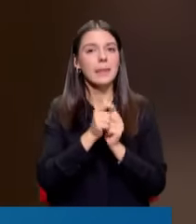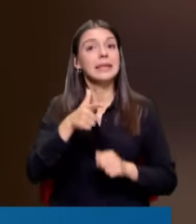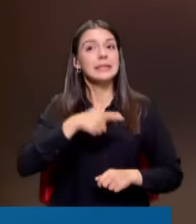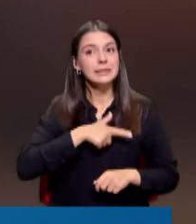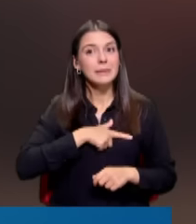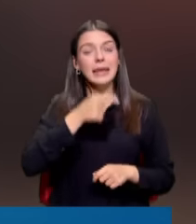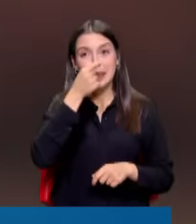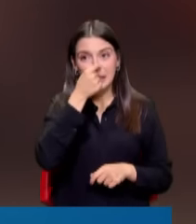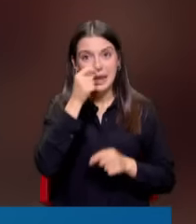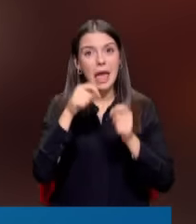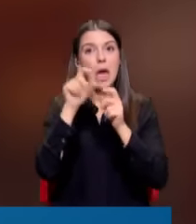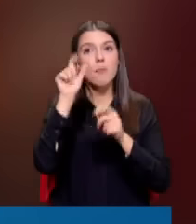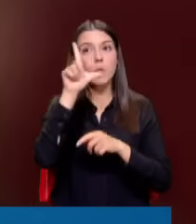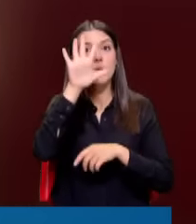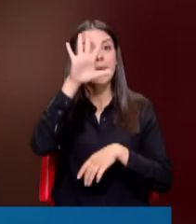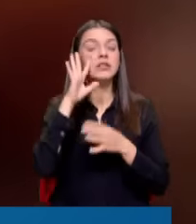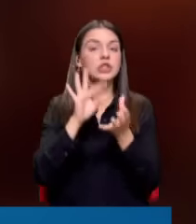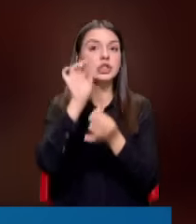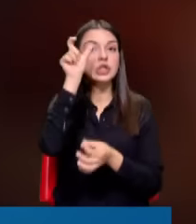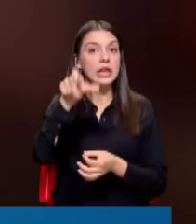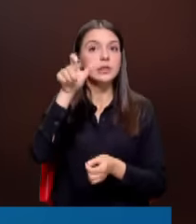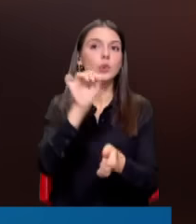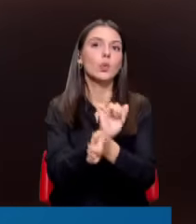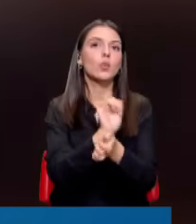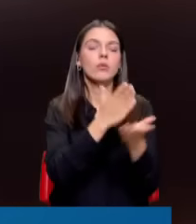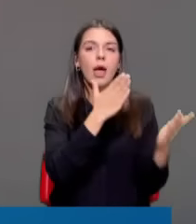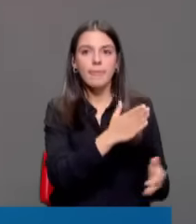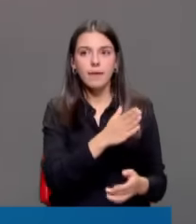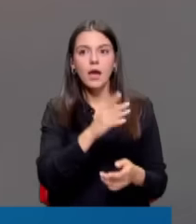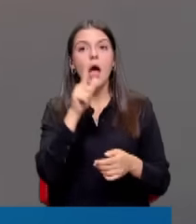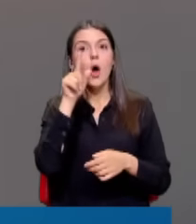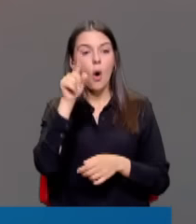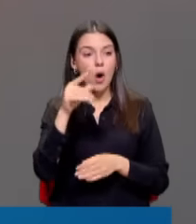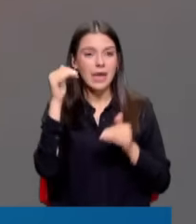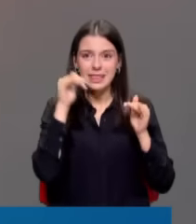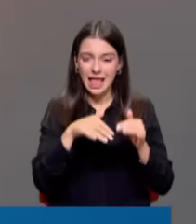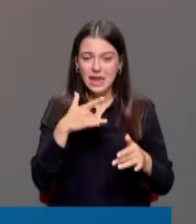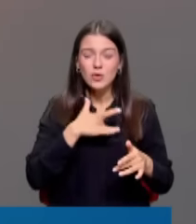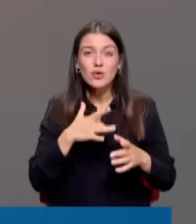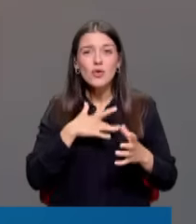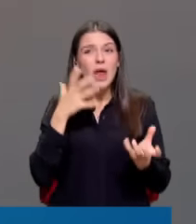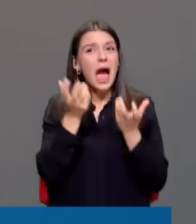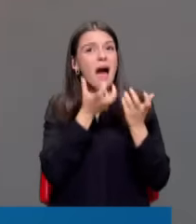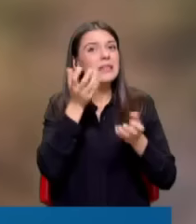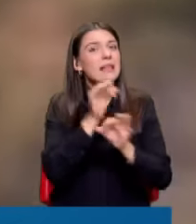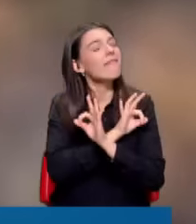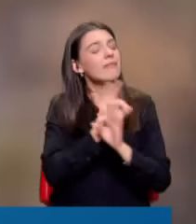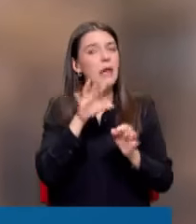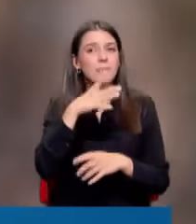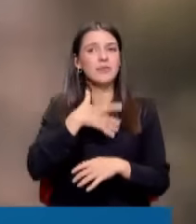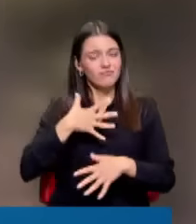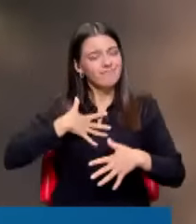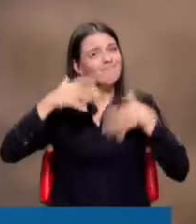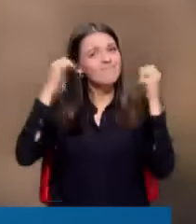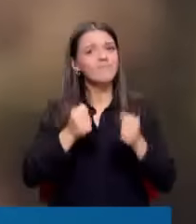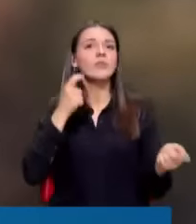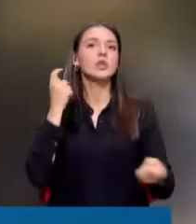Bolu'da 5 kişi tutuklandı. Ekipler yüreklere de kor düşüren o yangınları söndürebilmek için canla başla